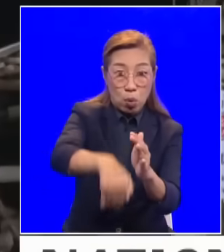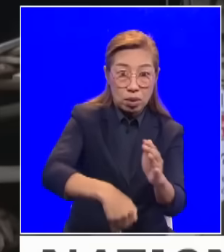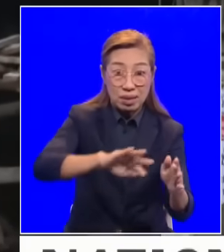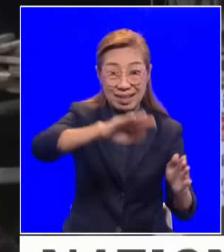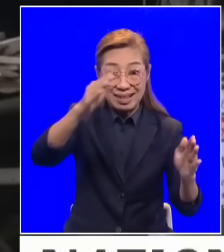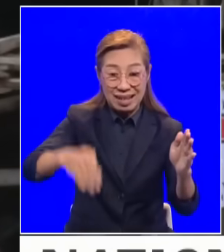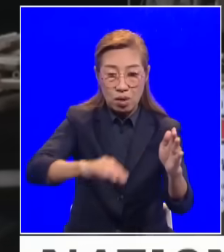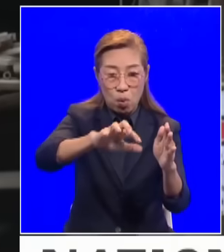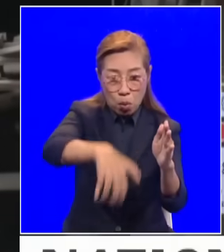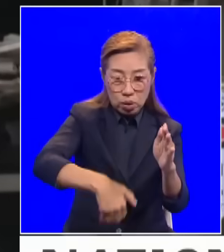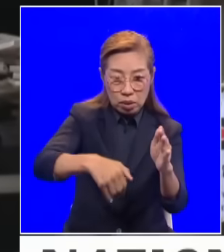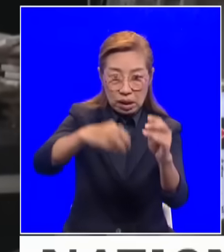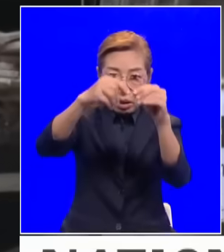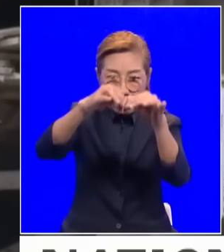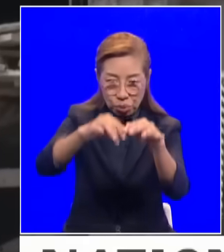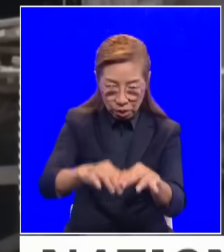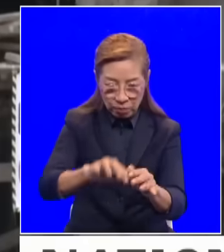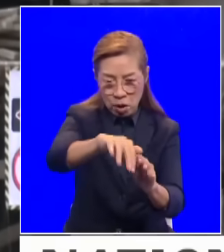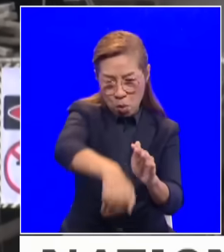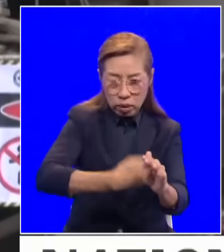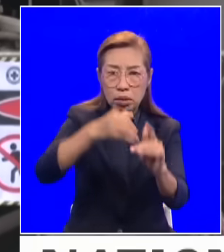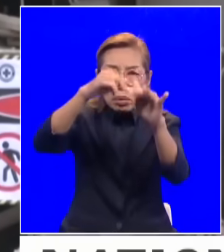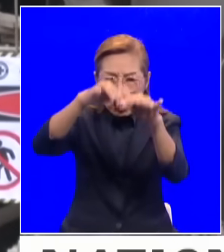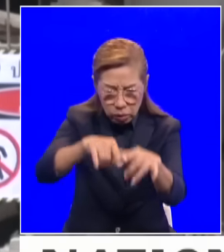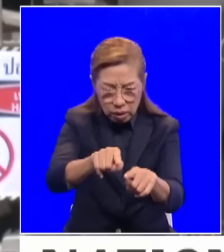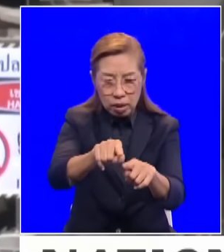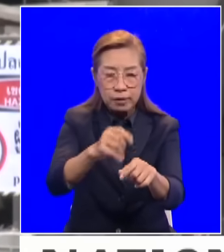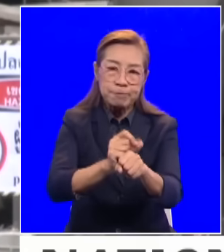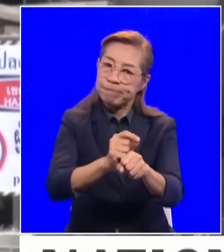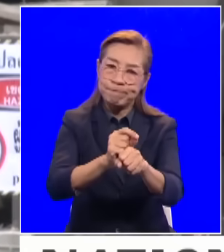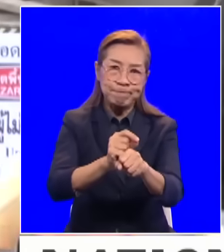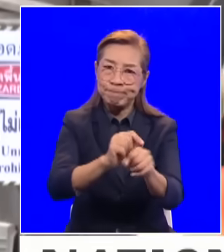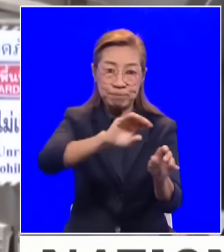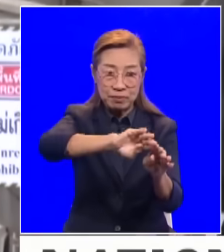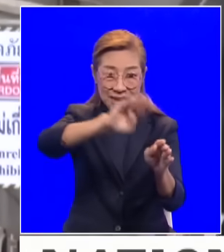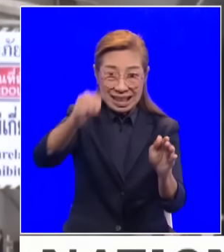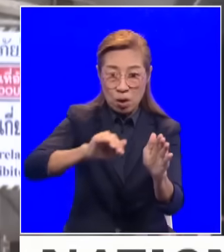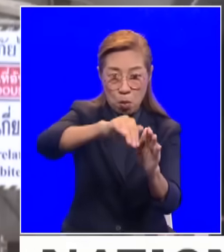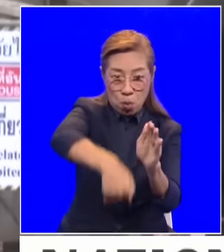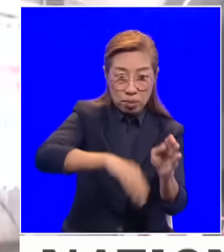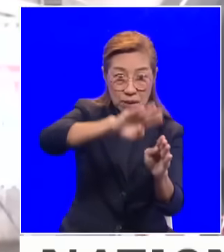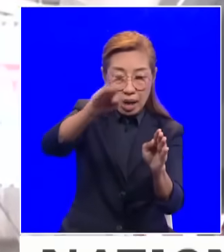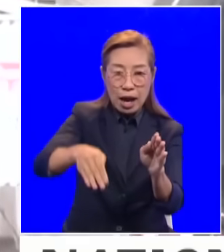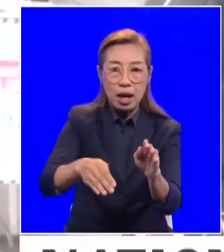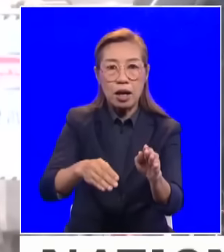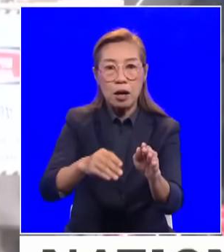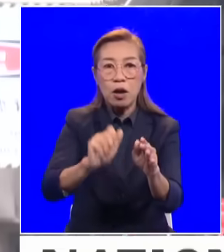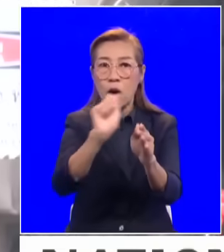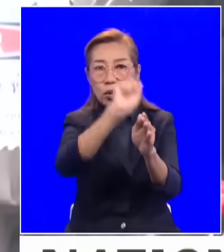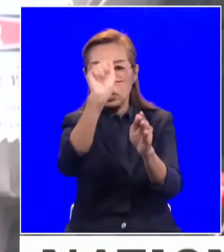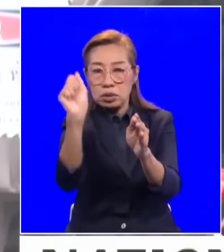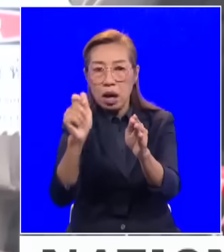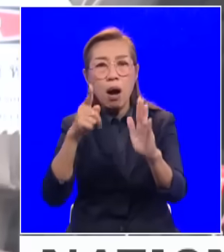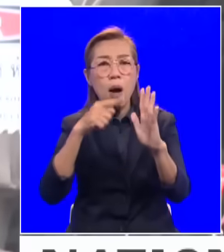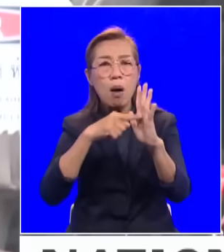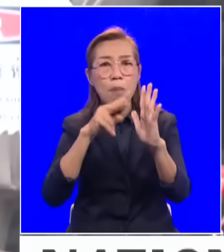อยู่ตลอดเวลาทีนี้เขาก็เลยแนะนำให้ใช้วิธีการฉาบปูนอย่างที่บอกกันไปเมื่อสักครู่นี้นะคะก็บอกว่าน่าจะใช้เวลาร